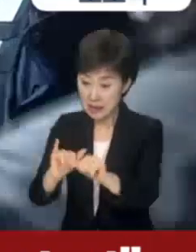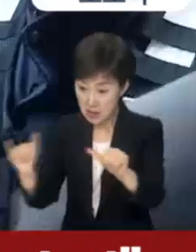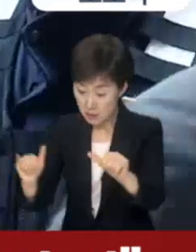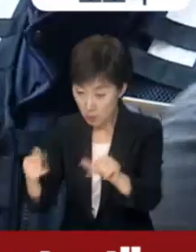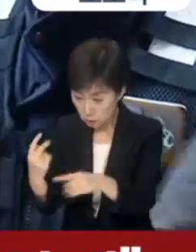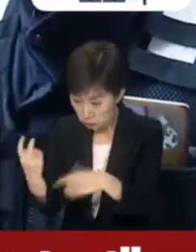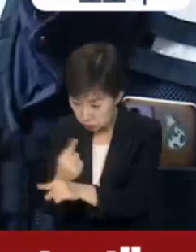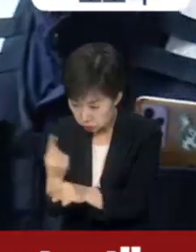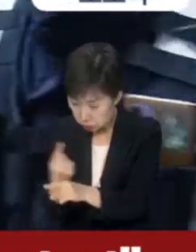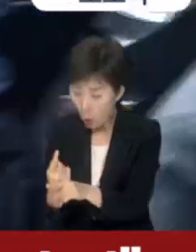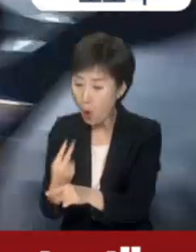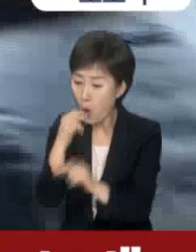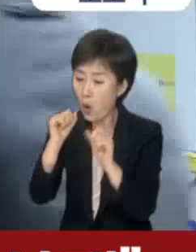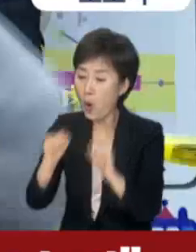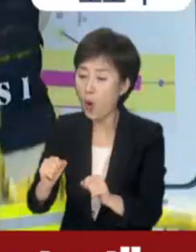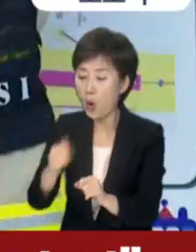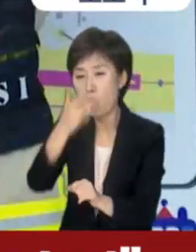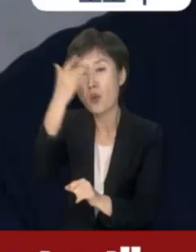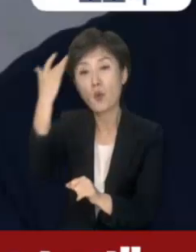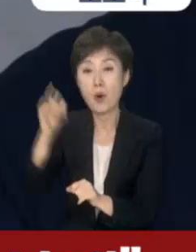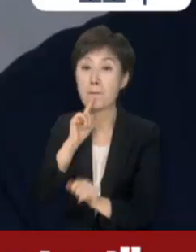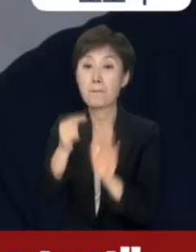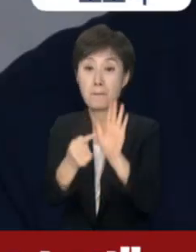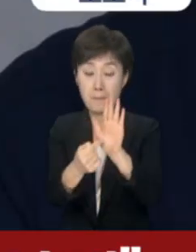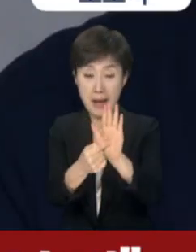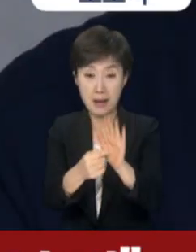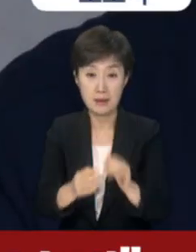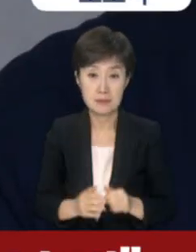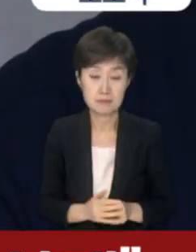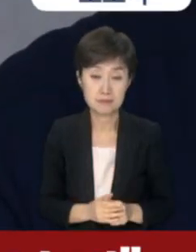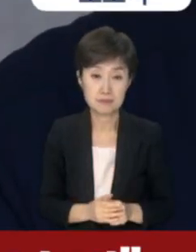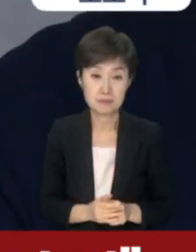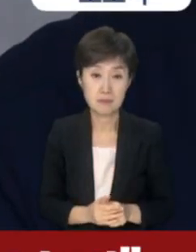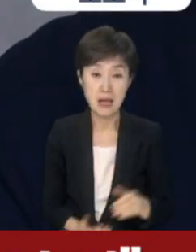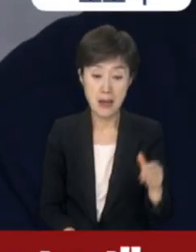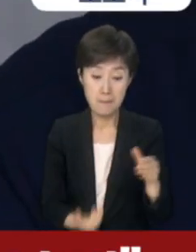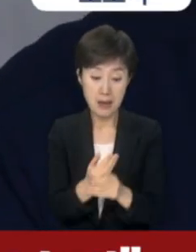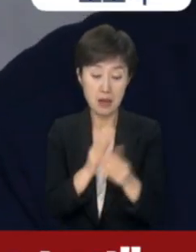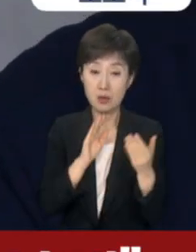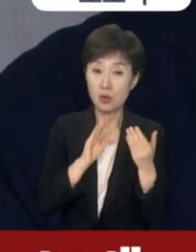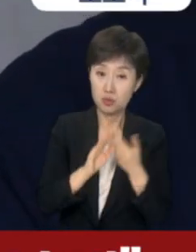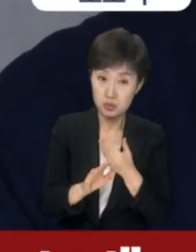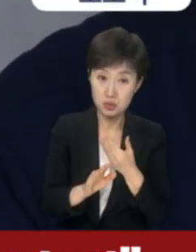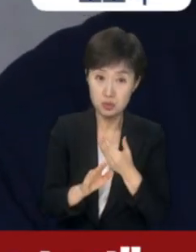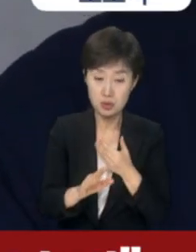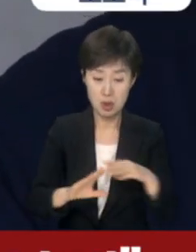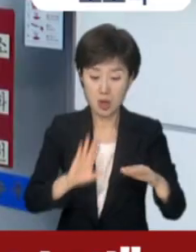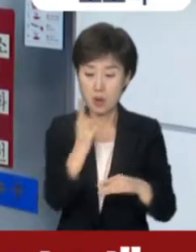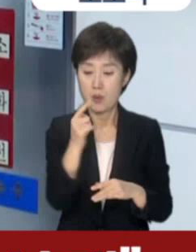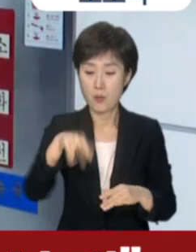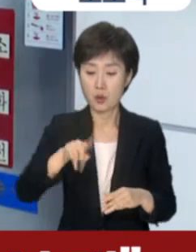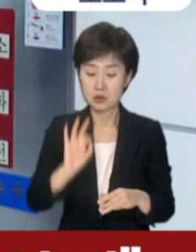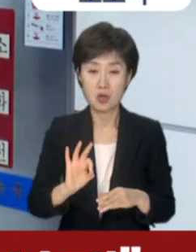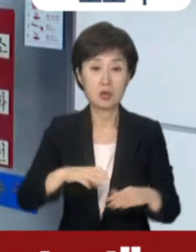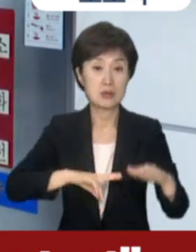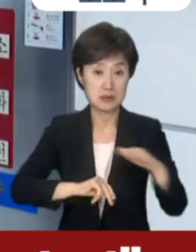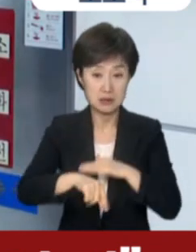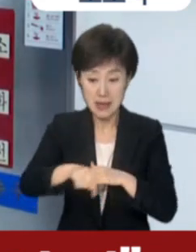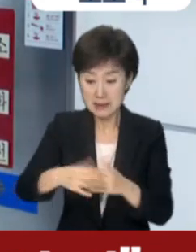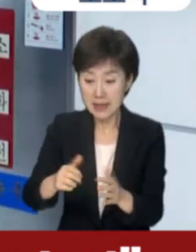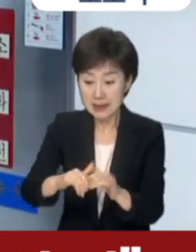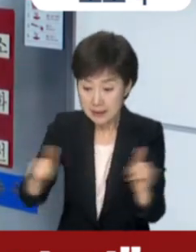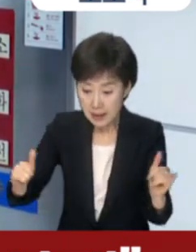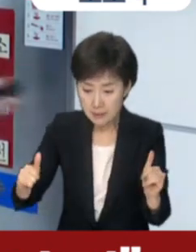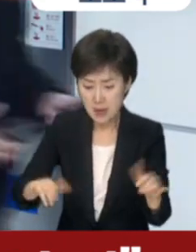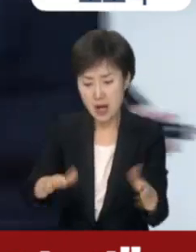5명 모두 생명에는 지장이 없는 상태라고 설명했습니다. 사고 직후 공사 측은 복정역 내부에 있는 승객들을